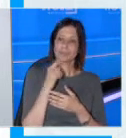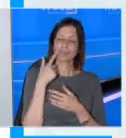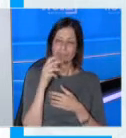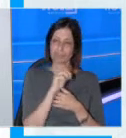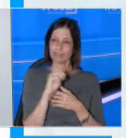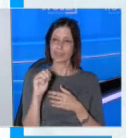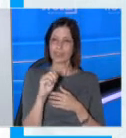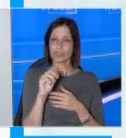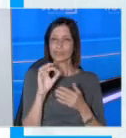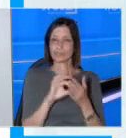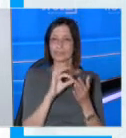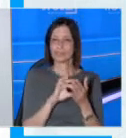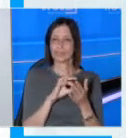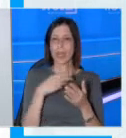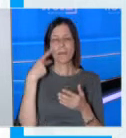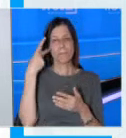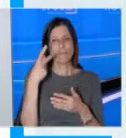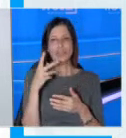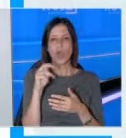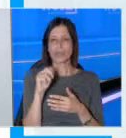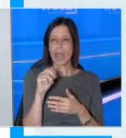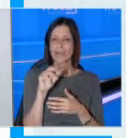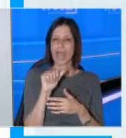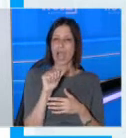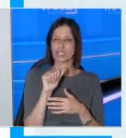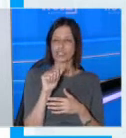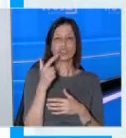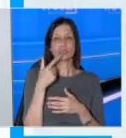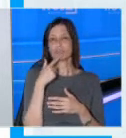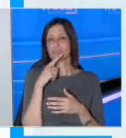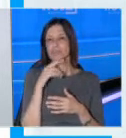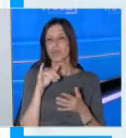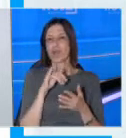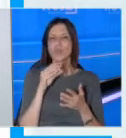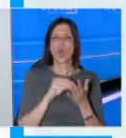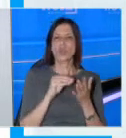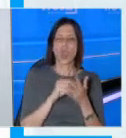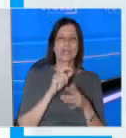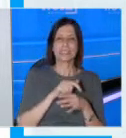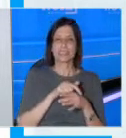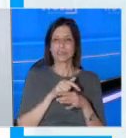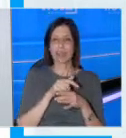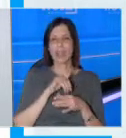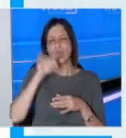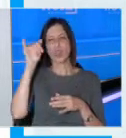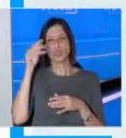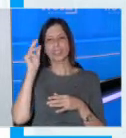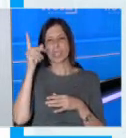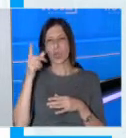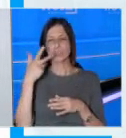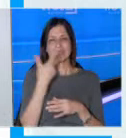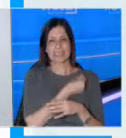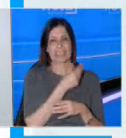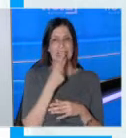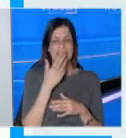לנושא שכתוב פרופסור נחמן אש לוויינט: עוד לא הגיע הזמן לטוס לחול, חיסוני הילדים בקרוב. ובן